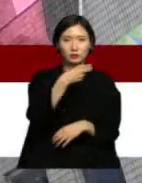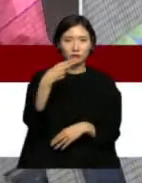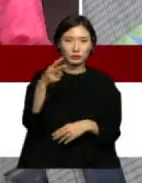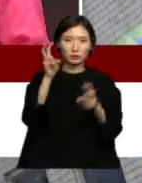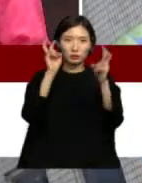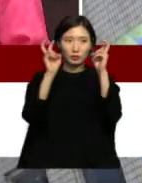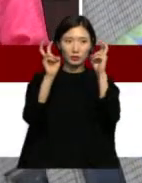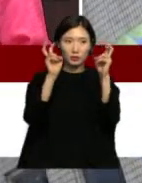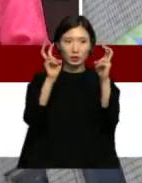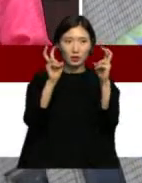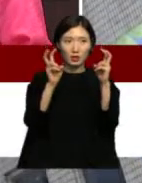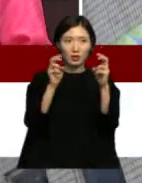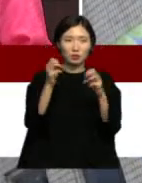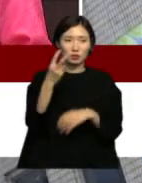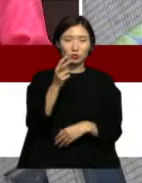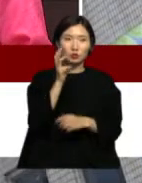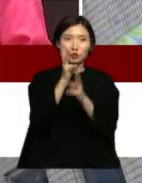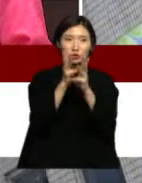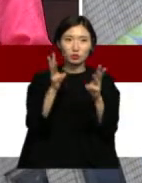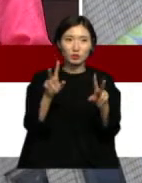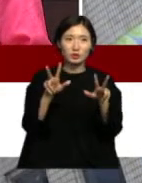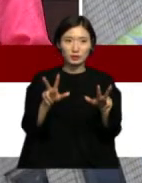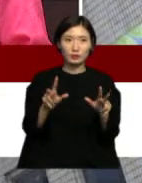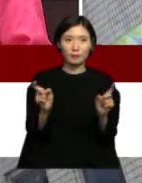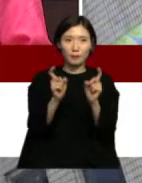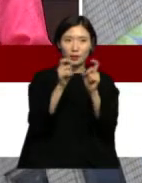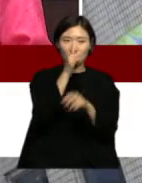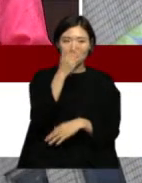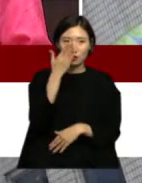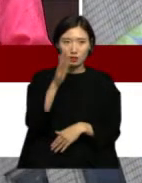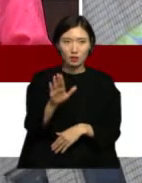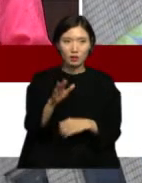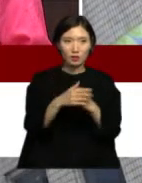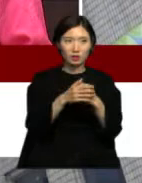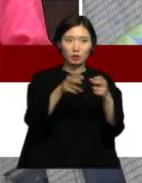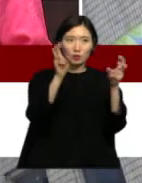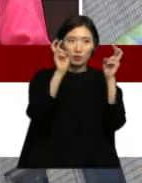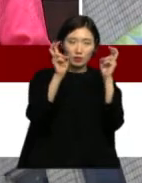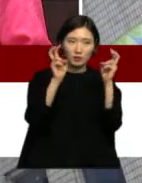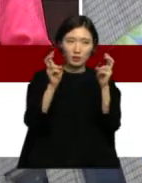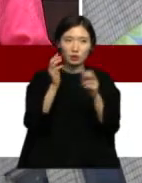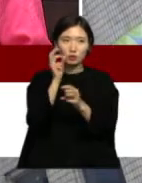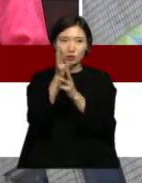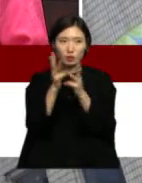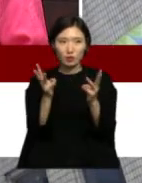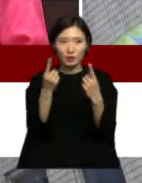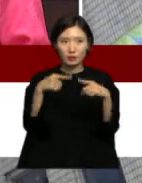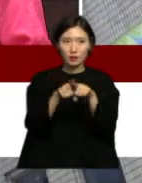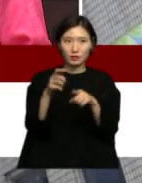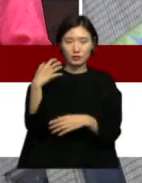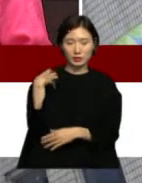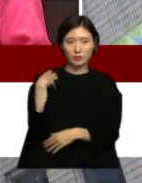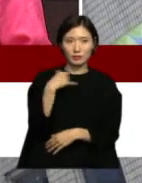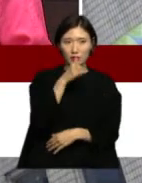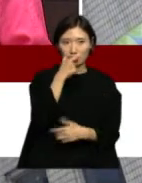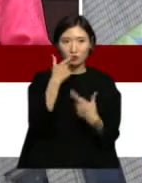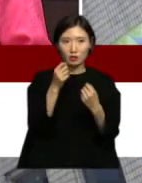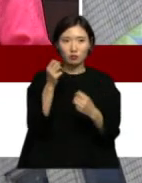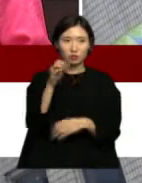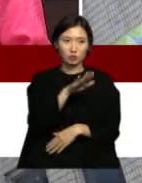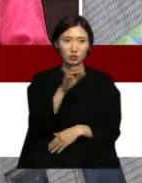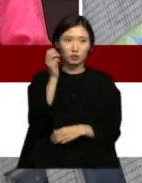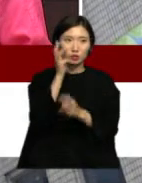SH하고 서초구가 지금 굉장히 공방을 벌였는데 SH하고 서초구가 공동 책임질 부지 있습니다. 서초구도